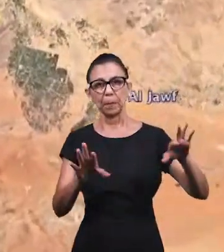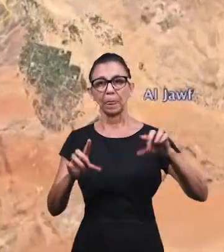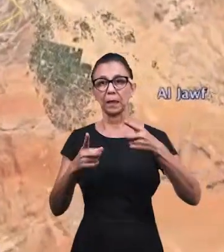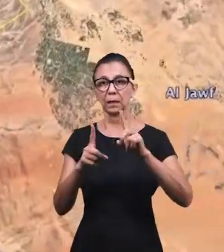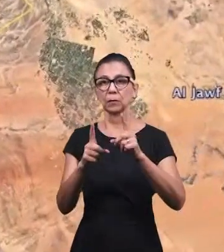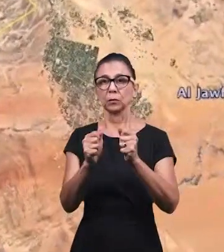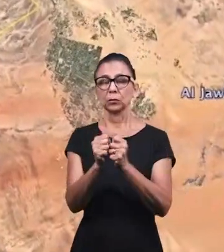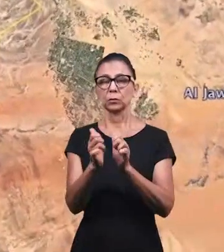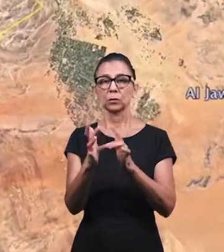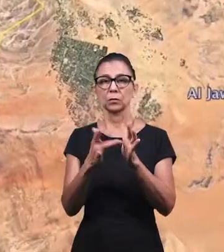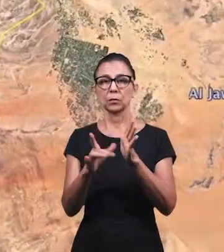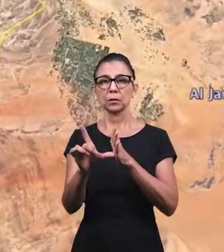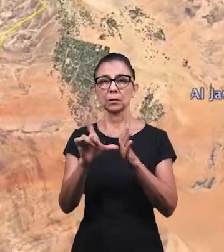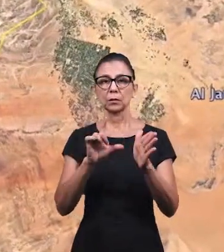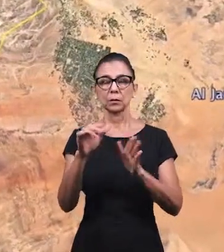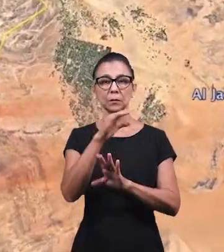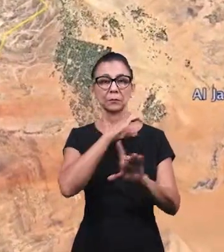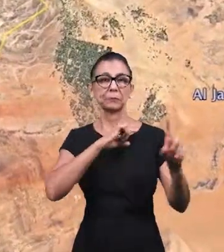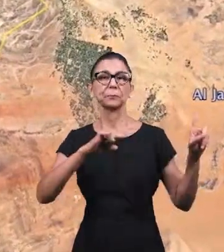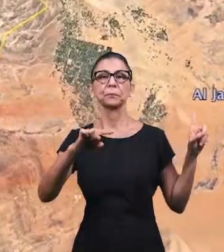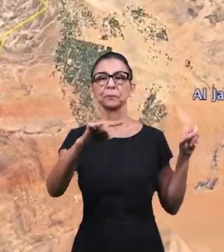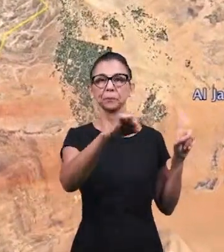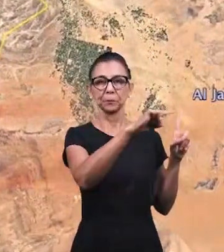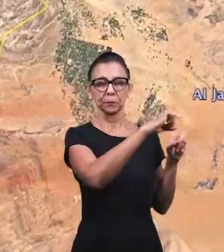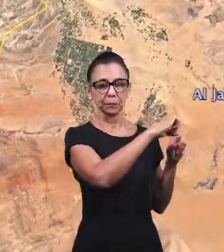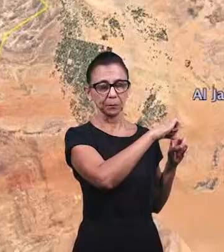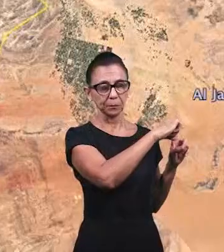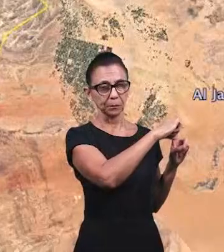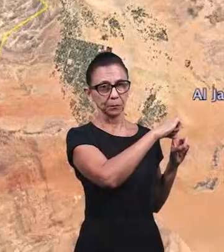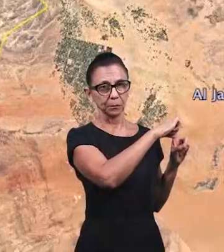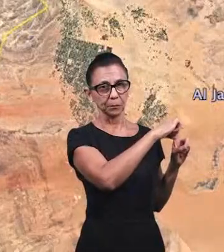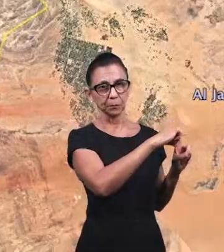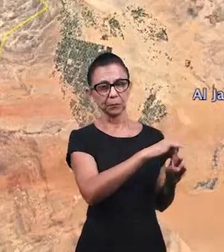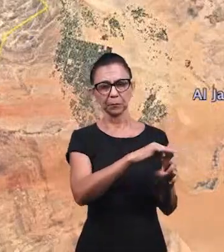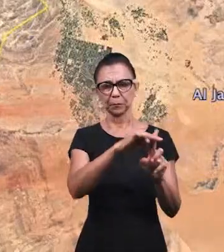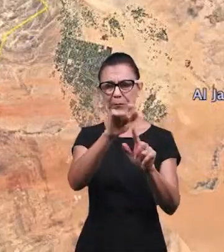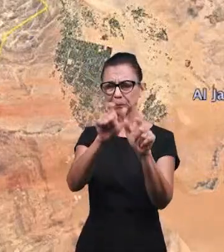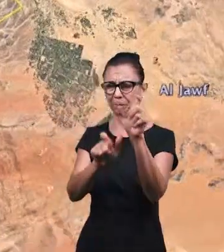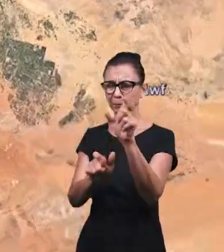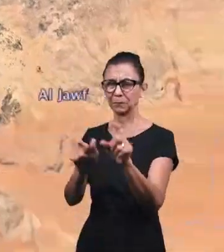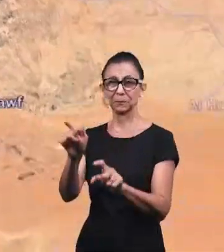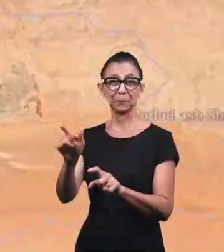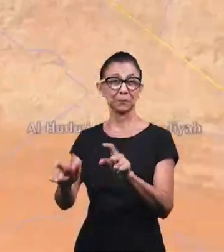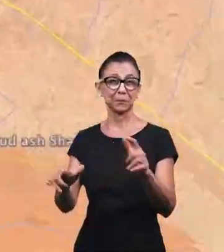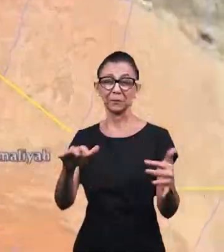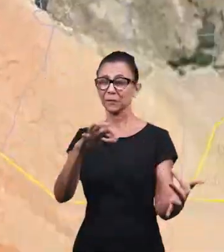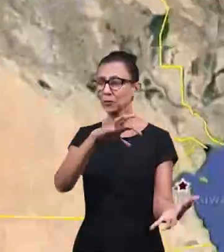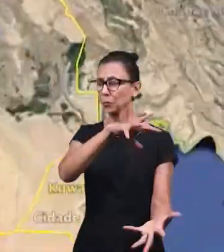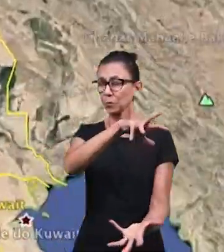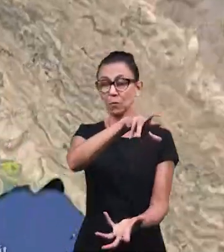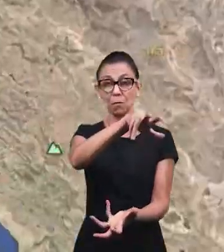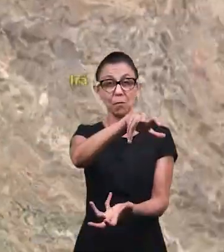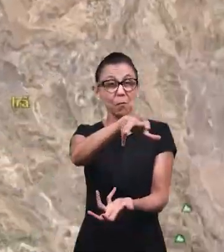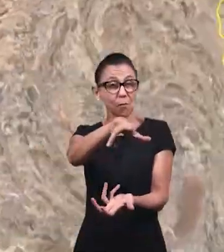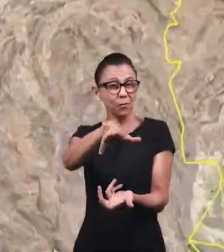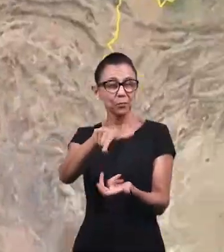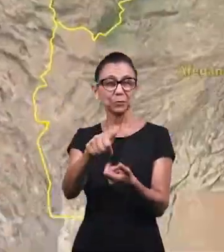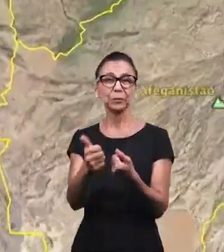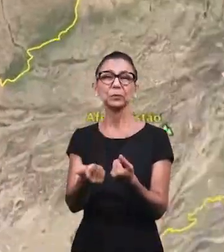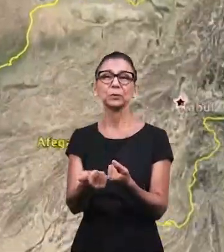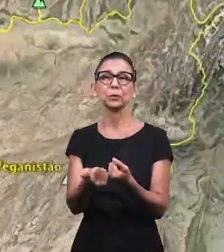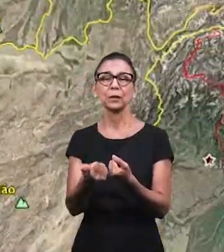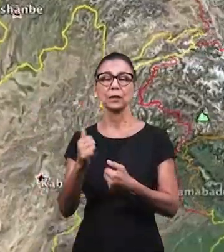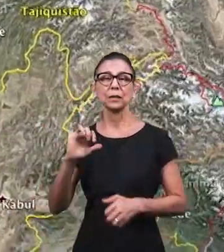disciples avec le Seigneur Jésus à la veille de sa mort à la croix de Calvaire. Des personnes de toutes les parties du